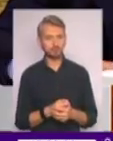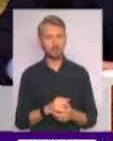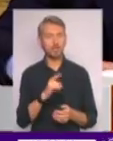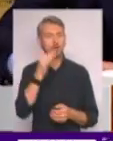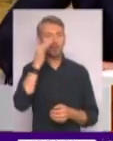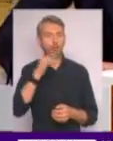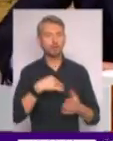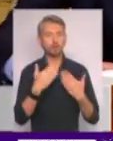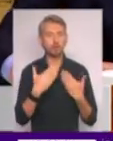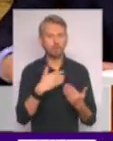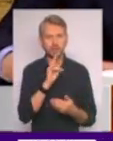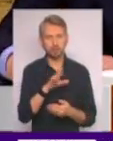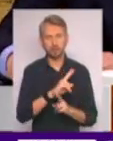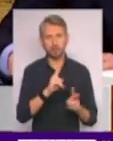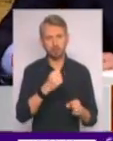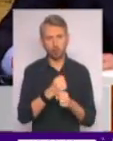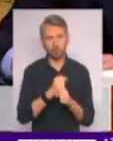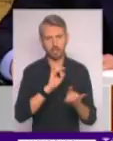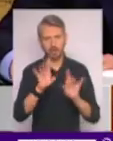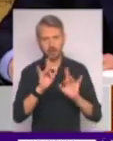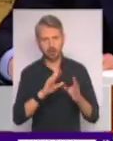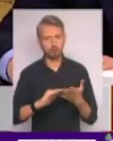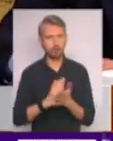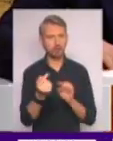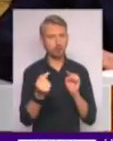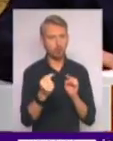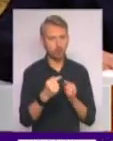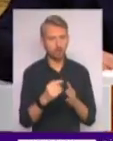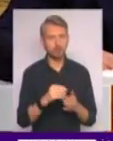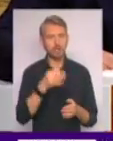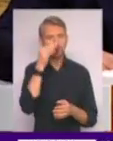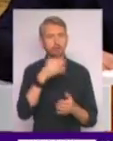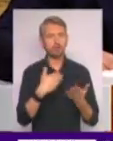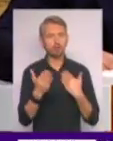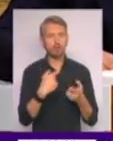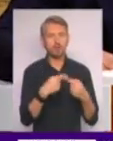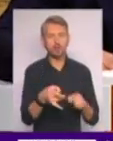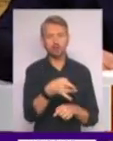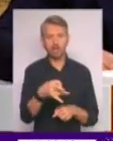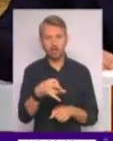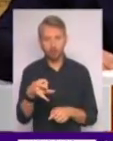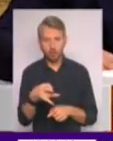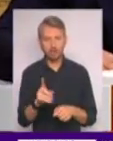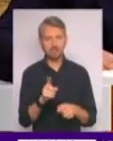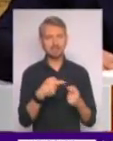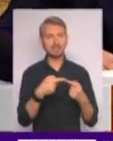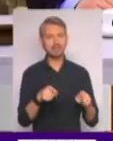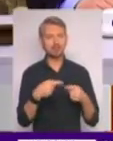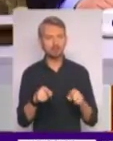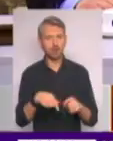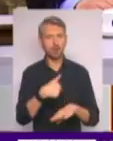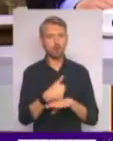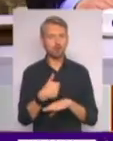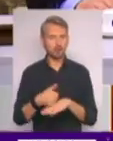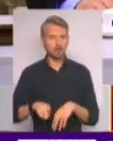досвіду спілкування, не буду зараз нікому робити рекламу із політичних опонентів, із досвіду спілкування в інших районах з іншими очільниками